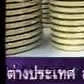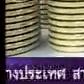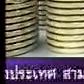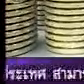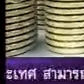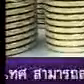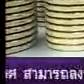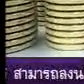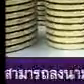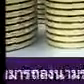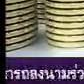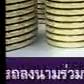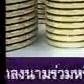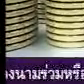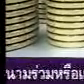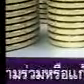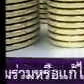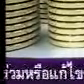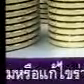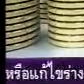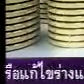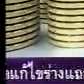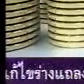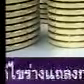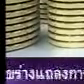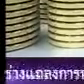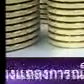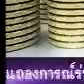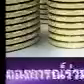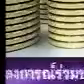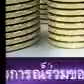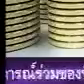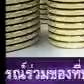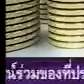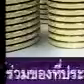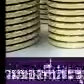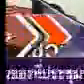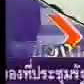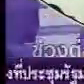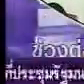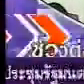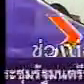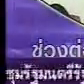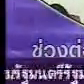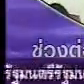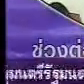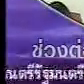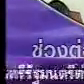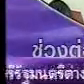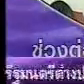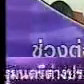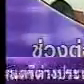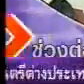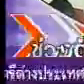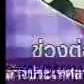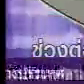นในเรื่องของการลดน้ำประปาค่าน้ำประปาค่าไฟฟ้านะครับรถไฟชั้น3ฟรีของสมก.รวมไปถึง LPG ด้วยนะฮะ